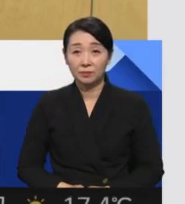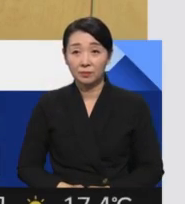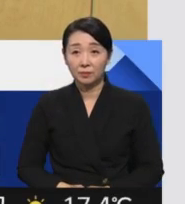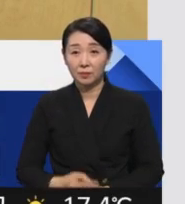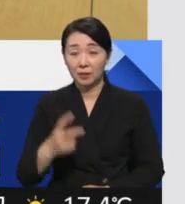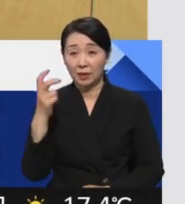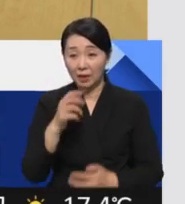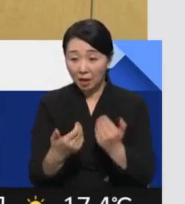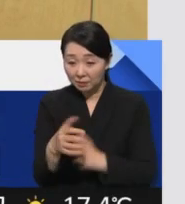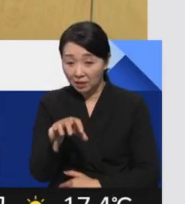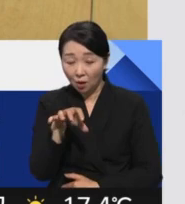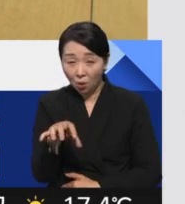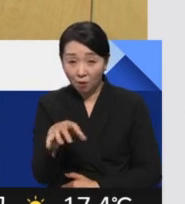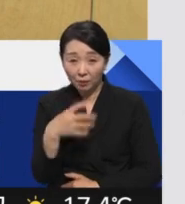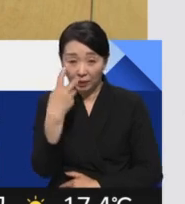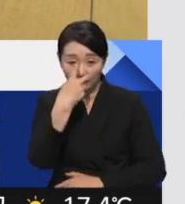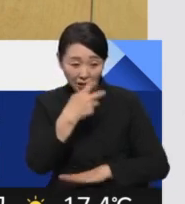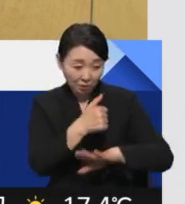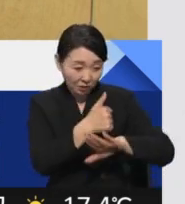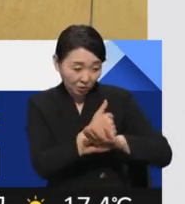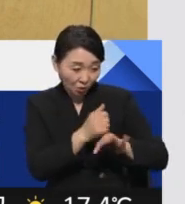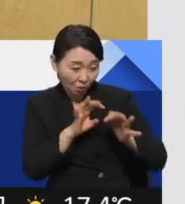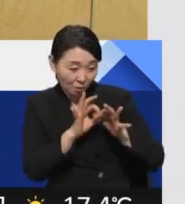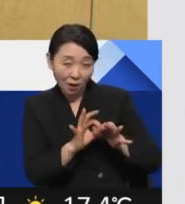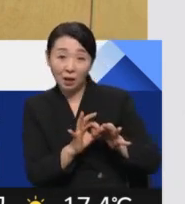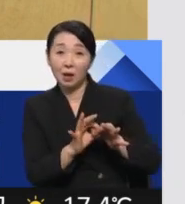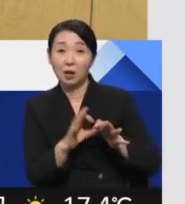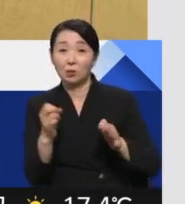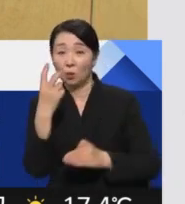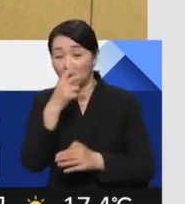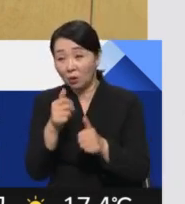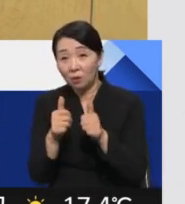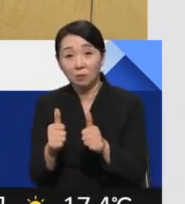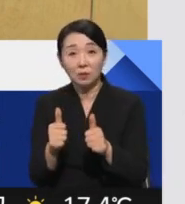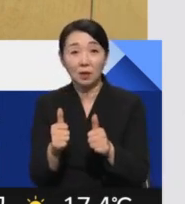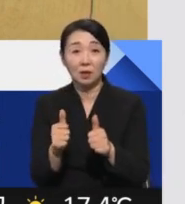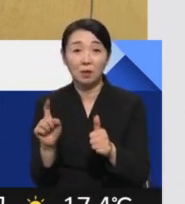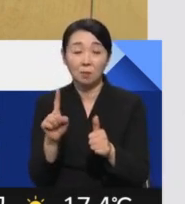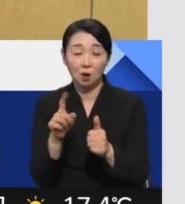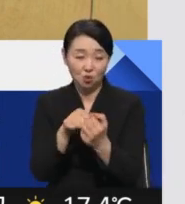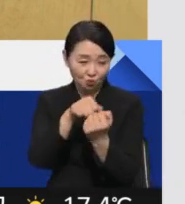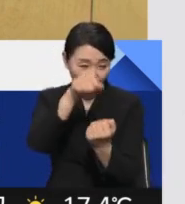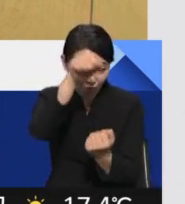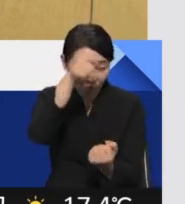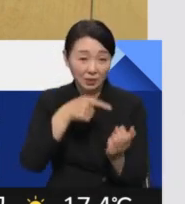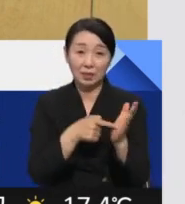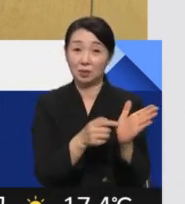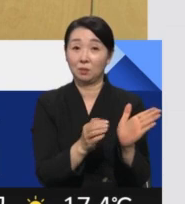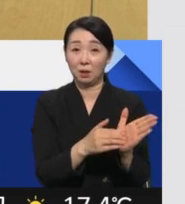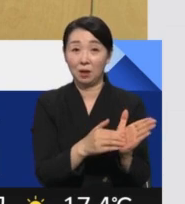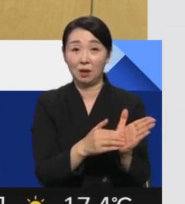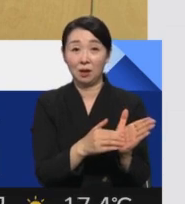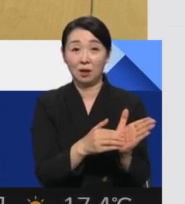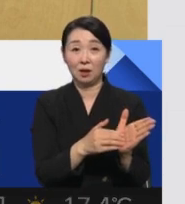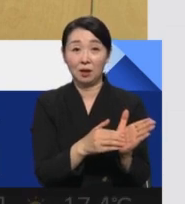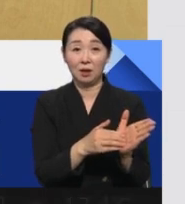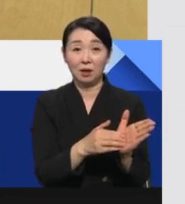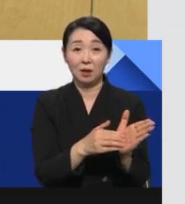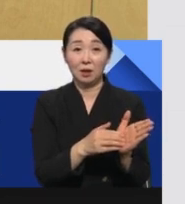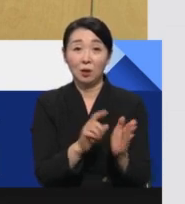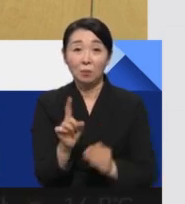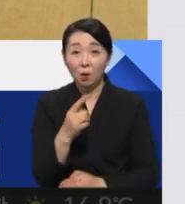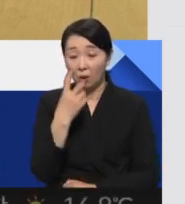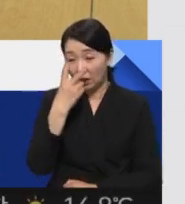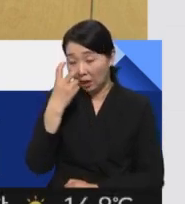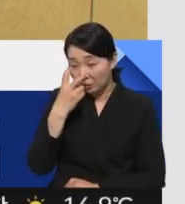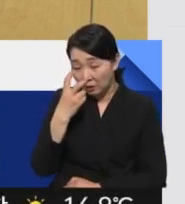감사원의 이제 감사 결과에 이제 호응하듯 검찰이 네. 바로 이제 구속영장을 청구했다라는 것은